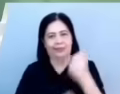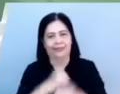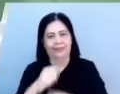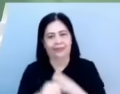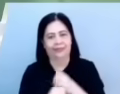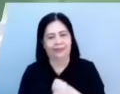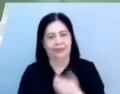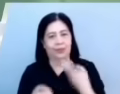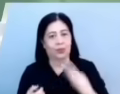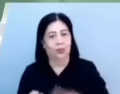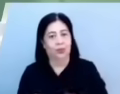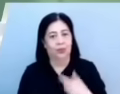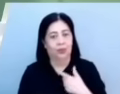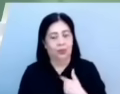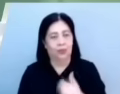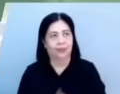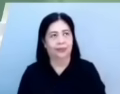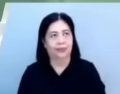po